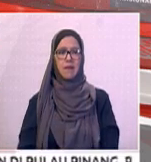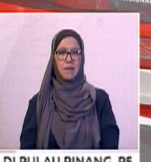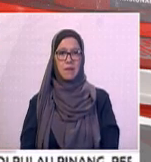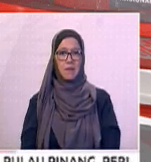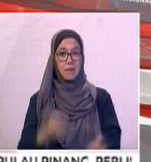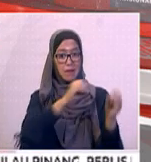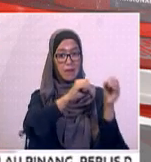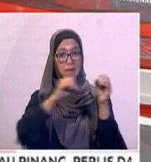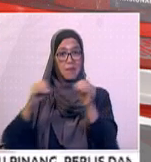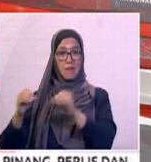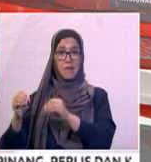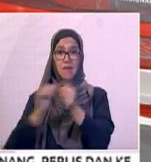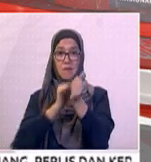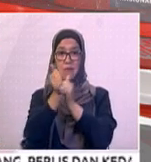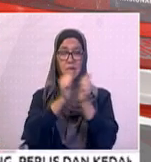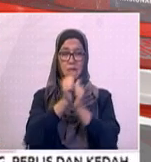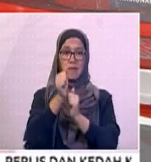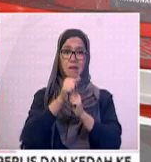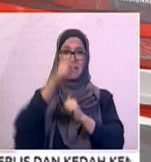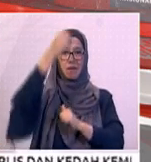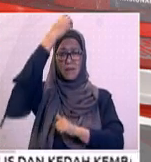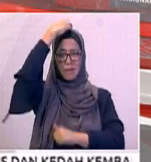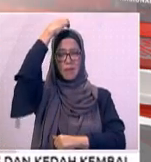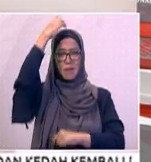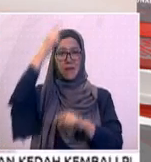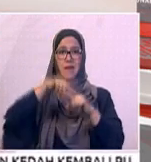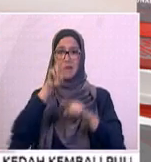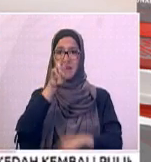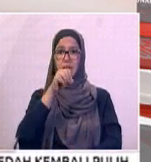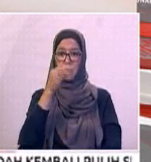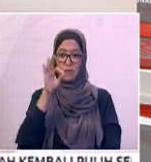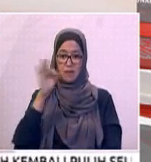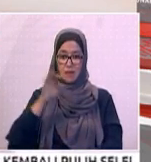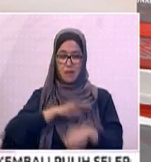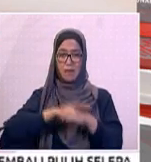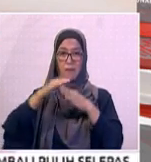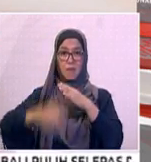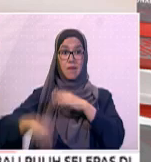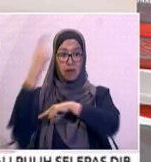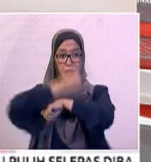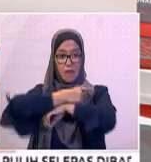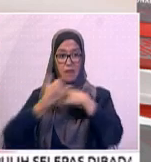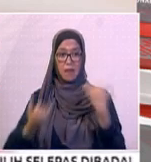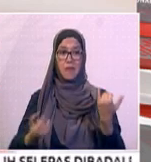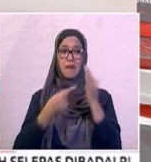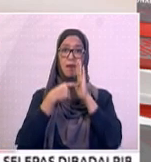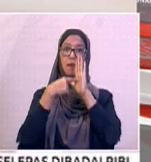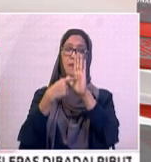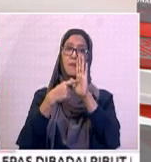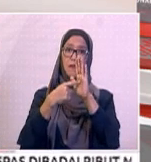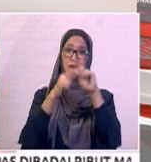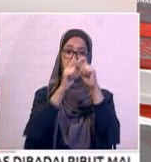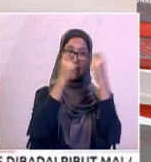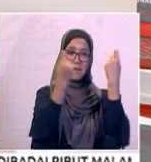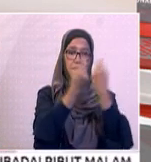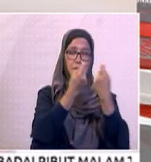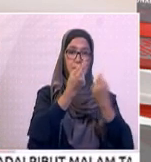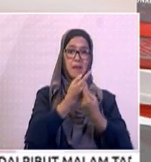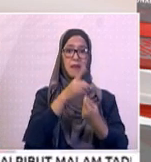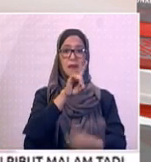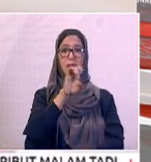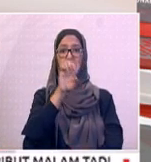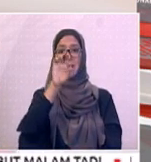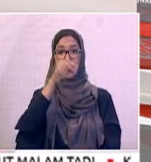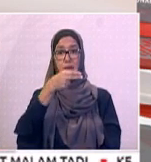Penganjuran Kejohanan Sukan Selangor Sukses 2019 yang berakhir hari ini menyaksikan kontingen daerah petaling terus